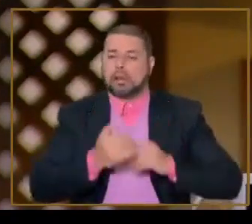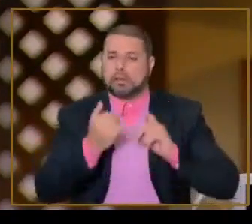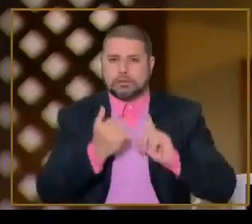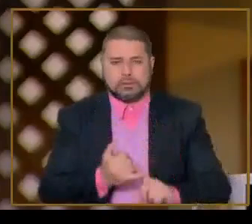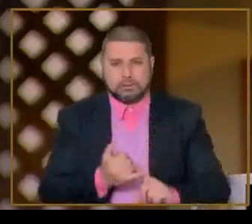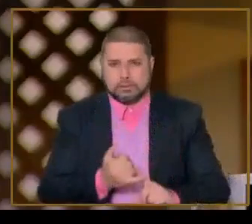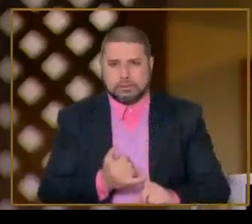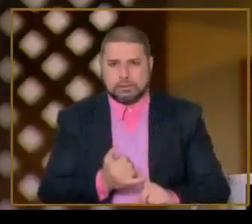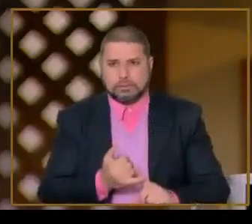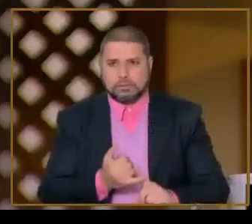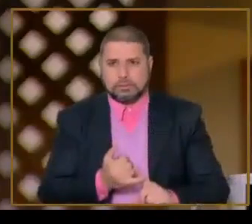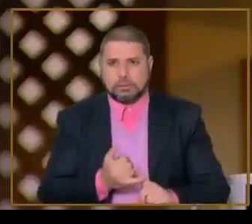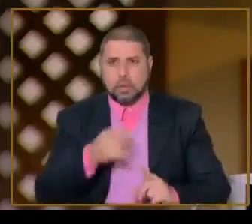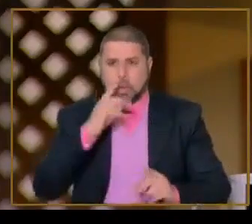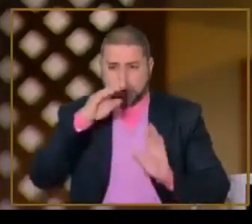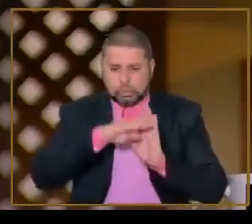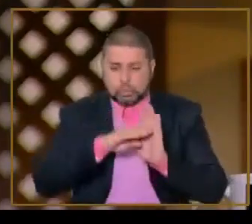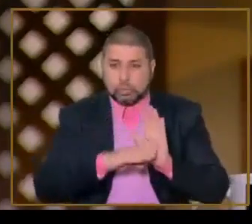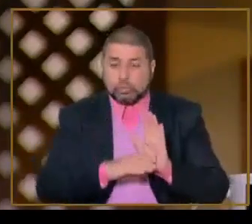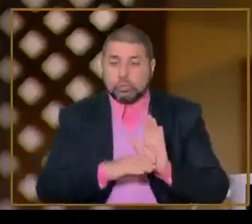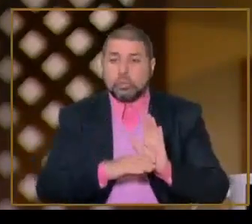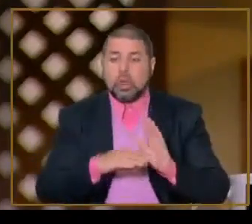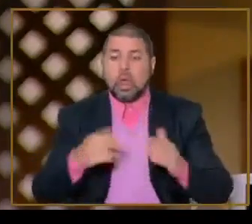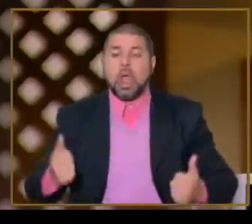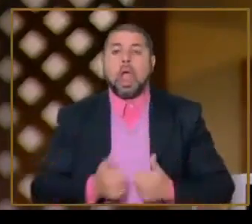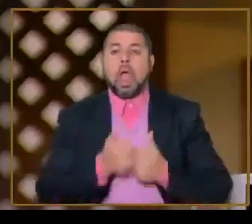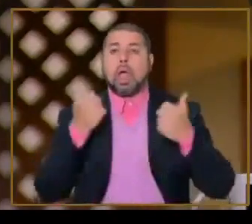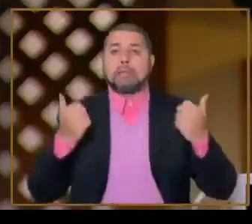صلاتي ونسكي